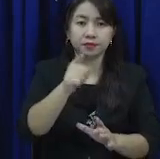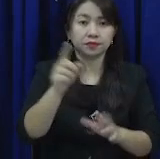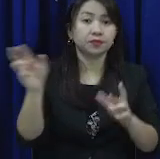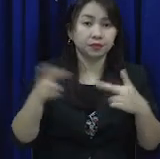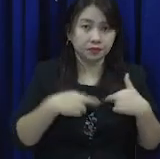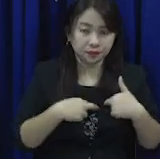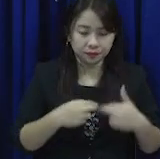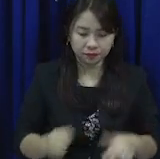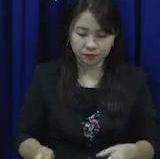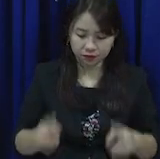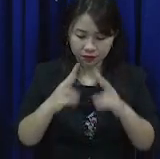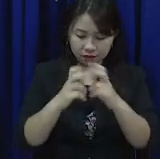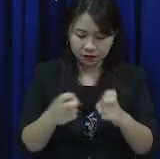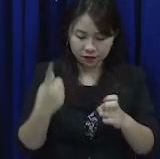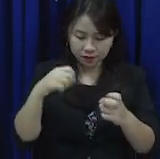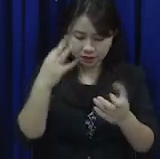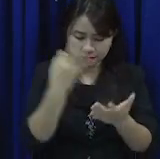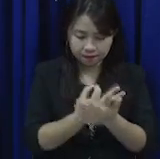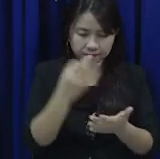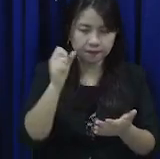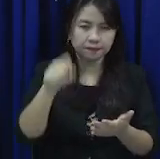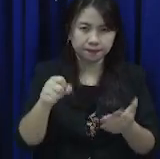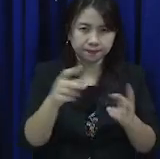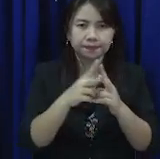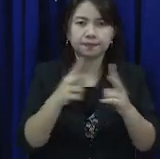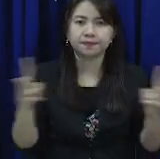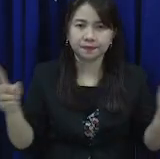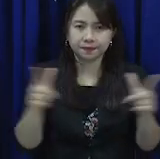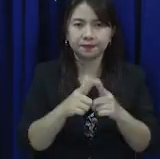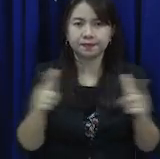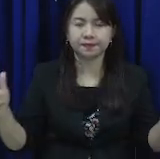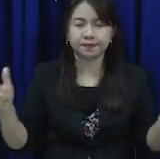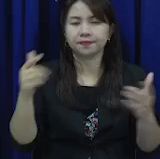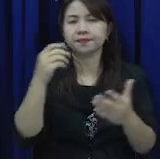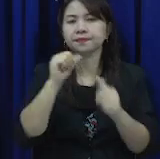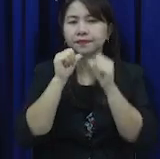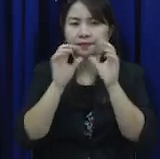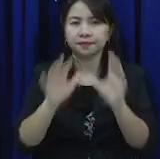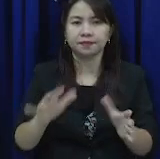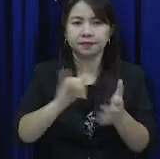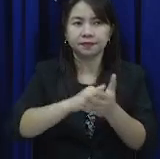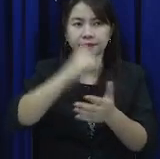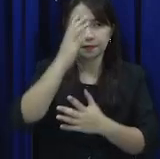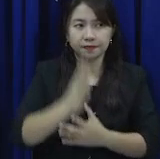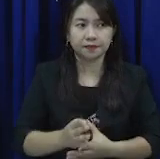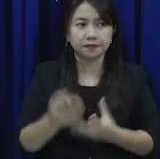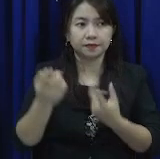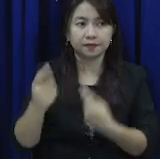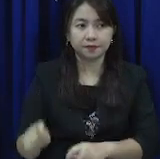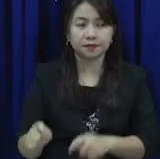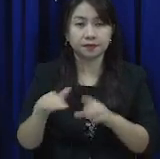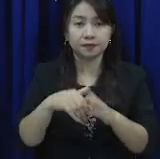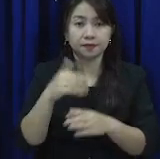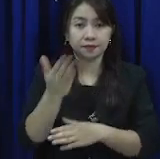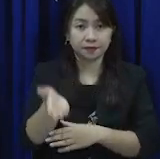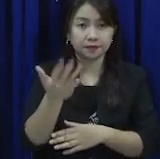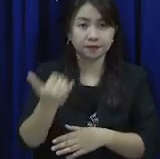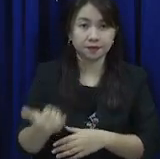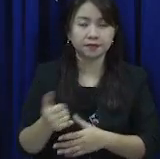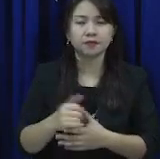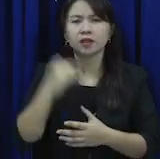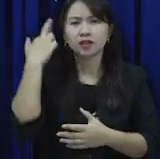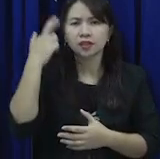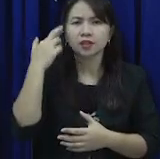you see even the money itself is a blessing na ipinagkakatiwala sayo ng Diyos Yun nga lang kaya nga lang hanggang Diyan ka lang